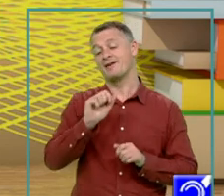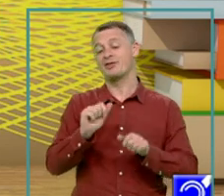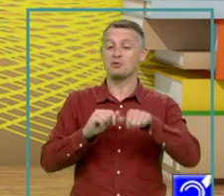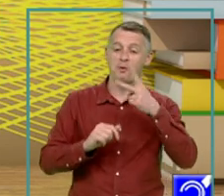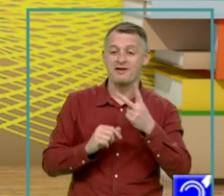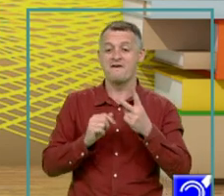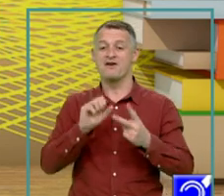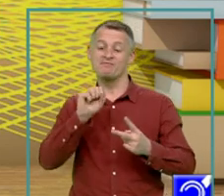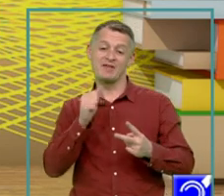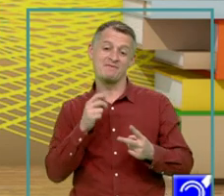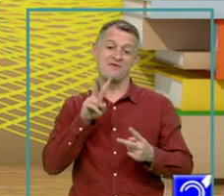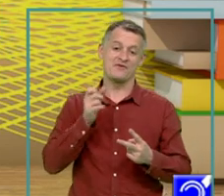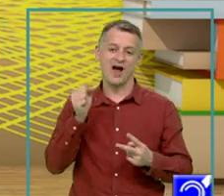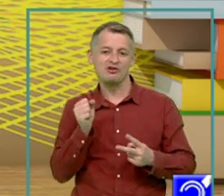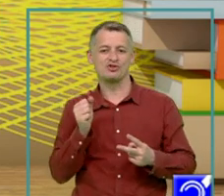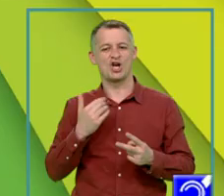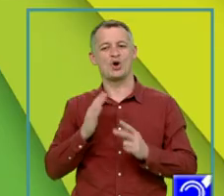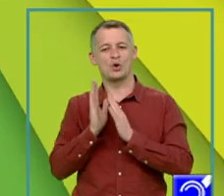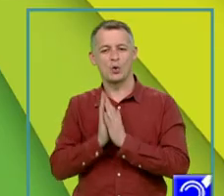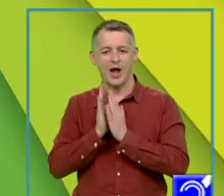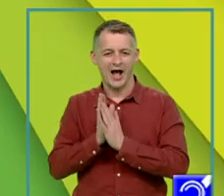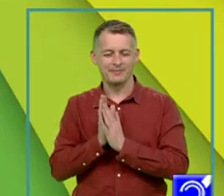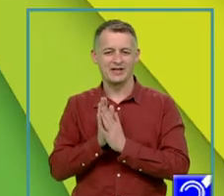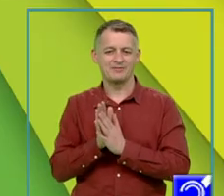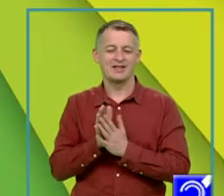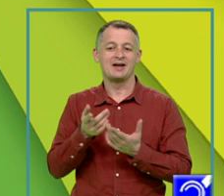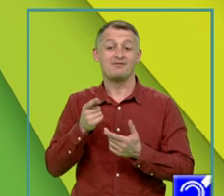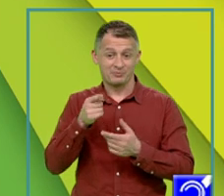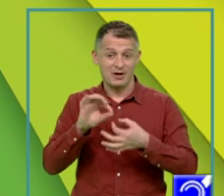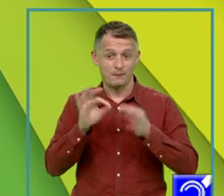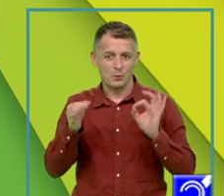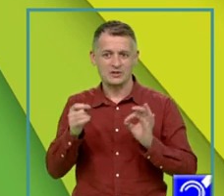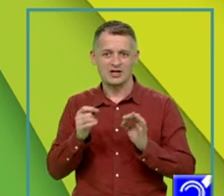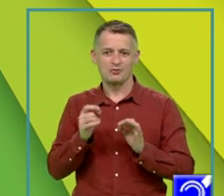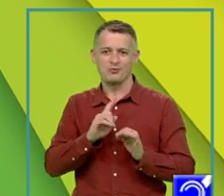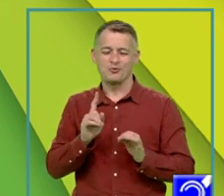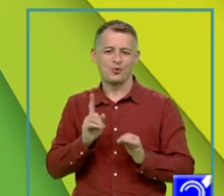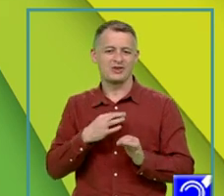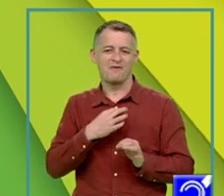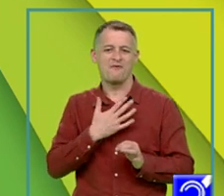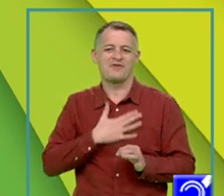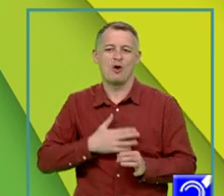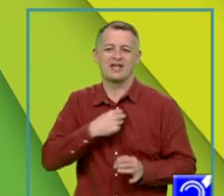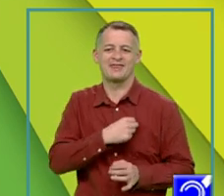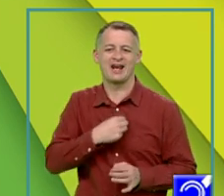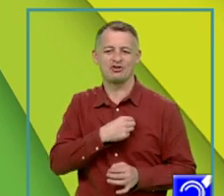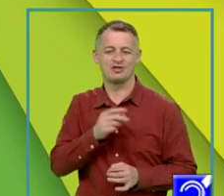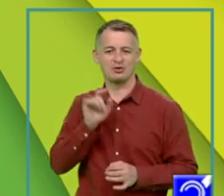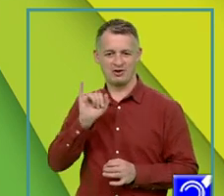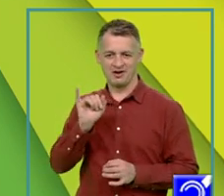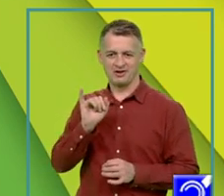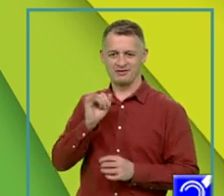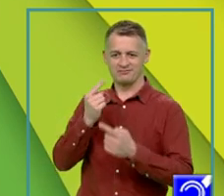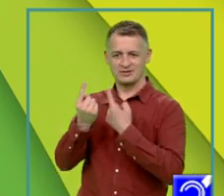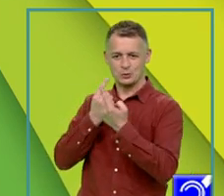daca și cum prin această formulă încerc să nu deranjez pe cel care mă mă ascultă dar eu așa mai cu frumosul